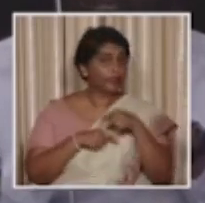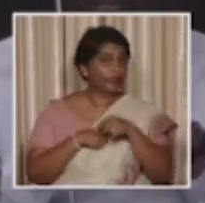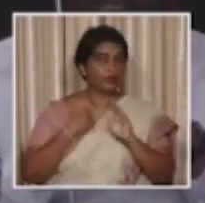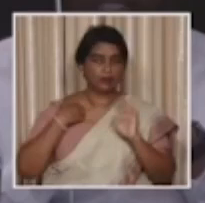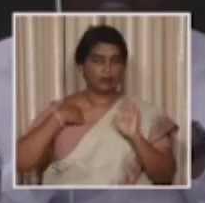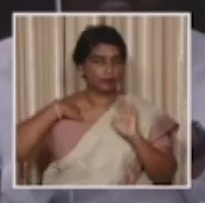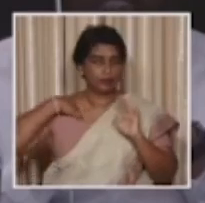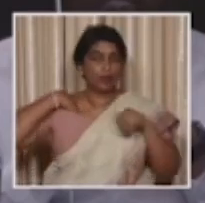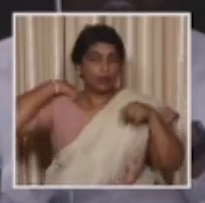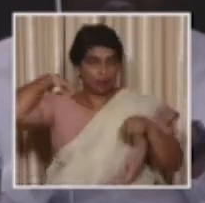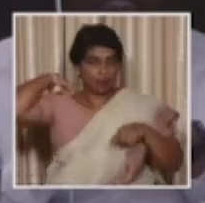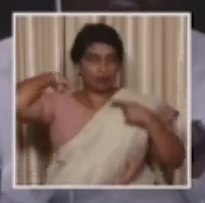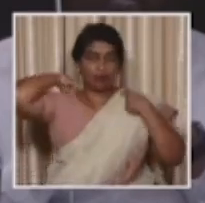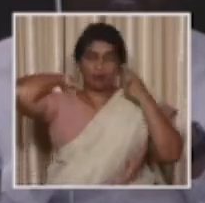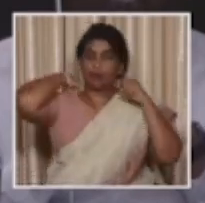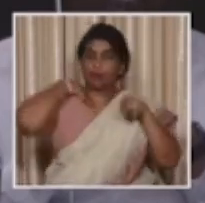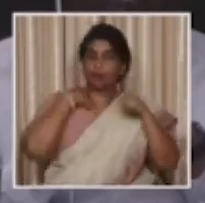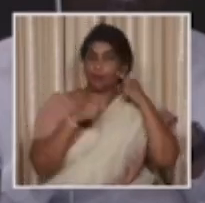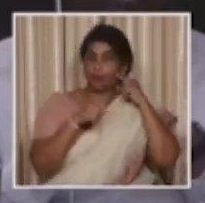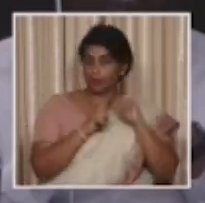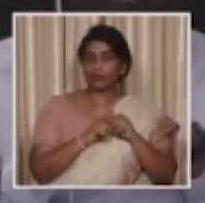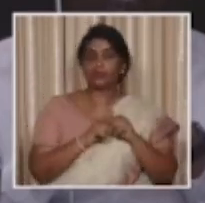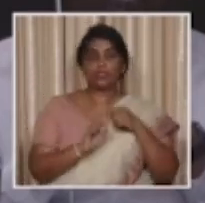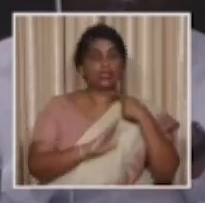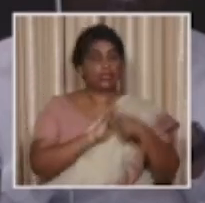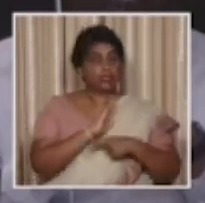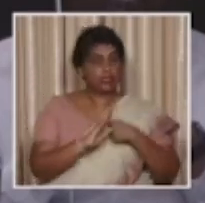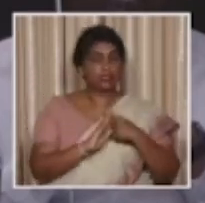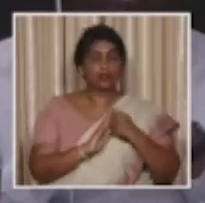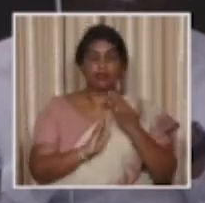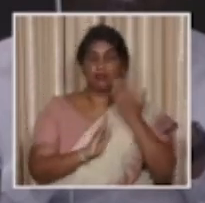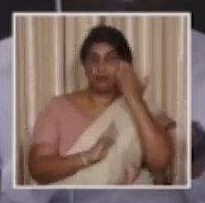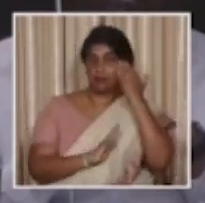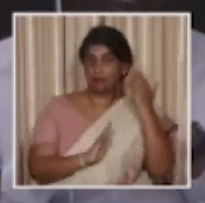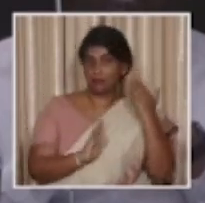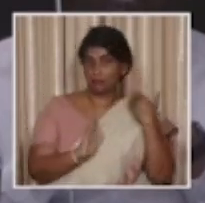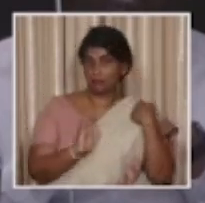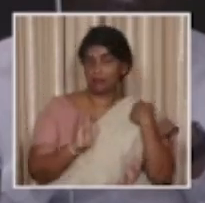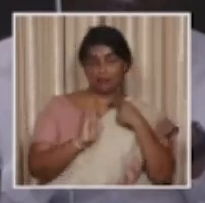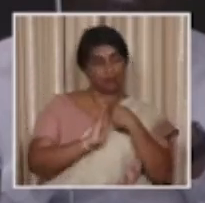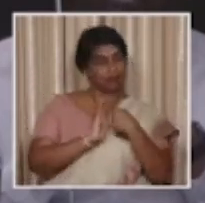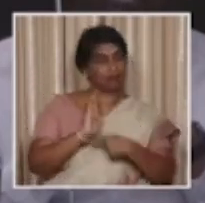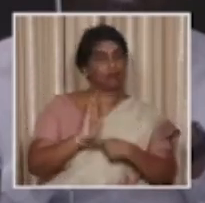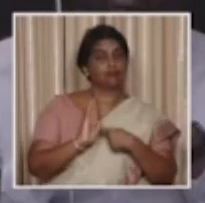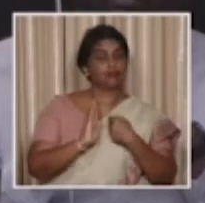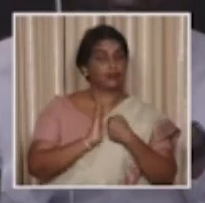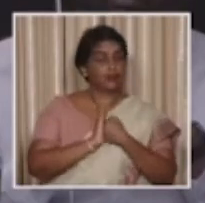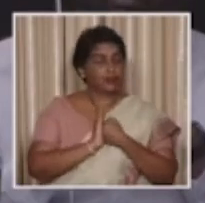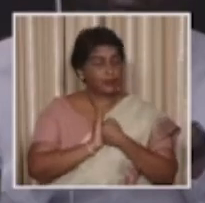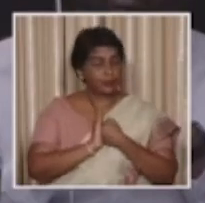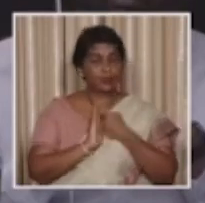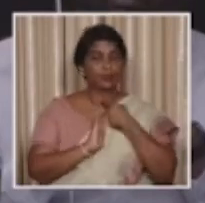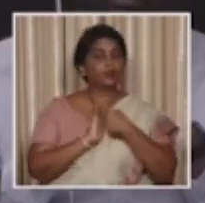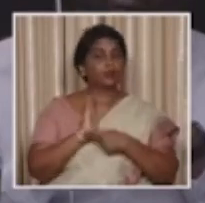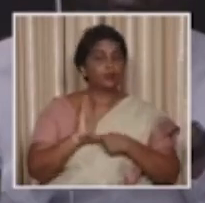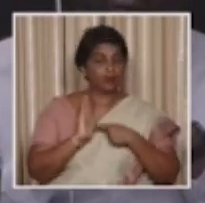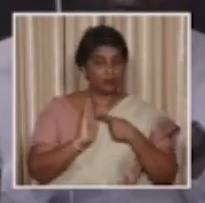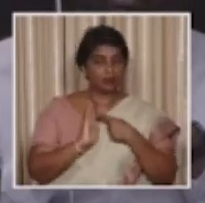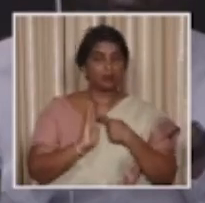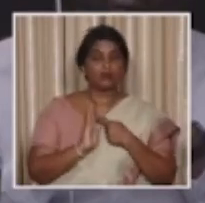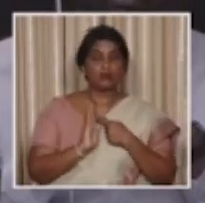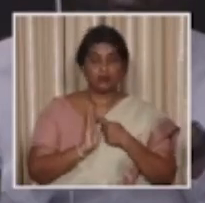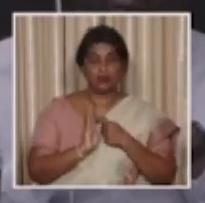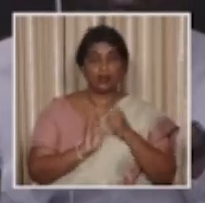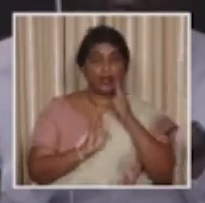නෙවෙයි අද අපි කතා කරන්නේ මේ ශ්‍රී ලංකා මාතාව කියන මහා උතුම් දේහේ ඒ